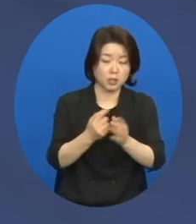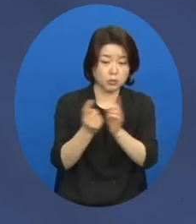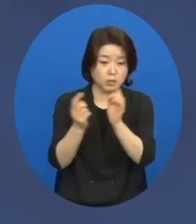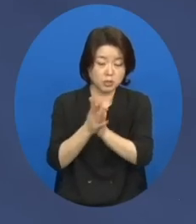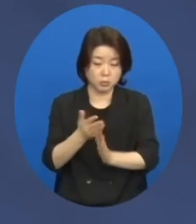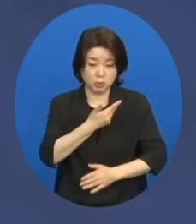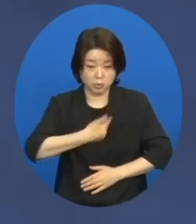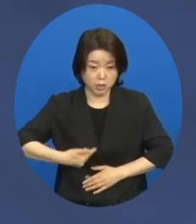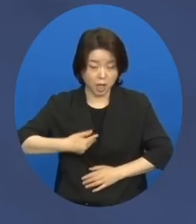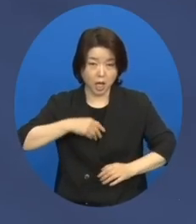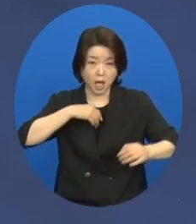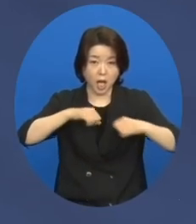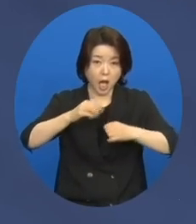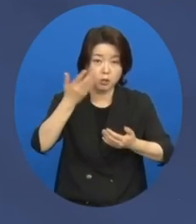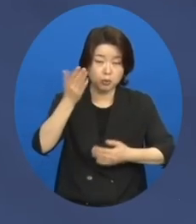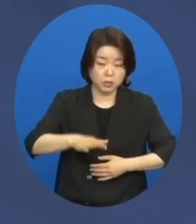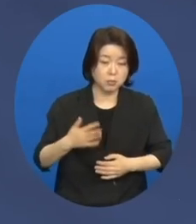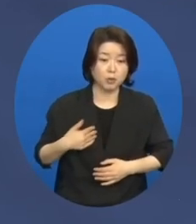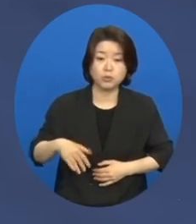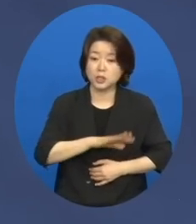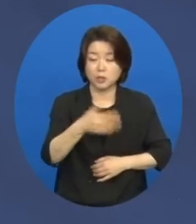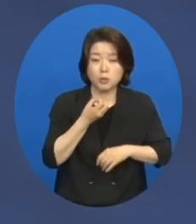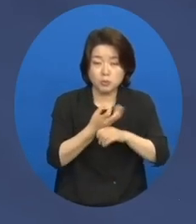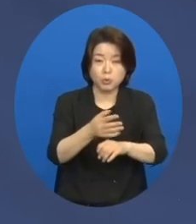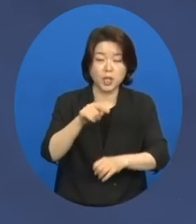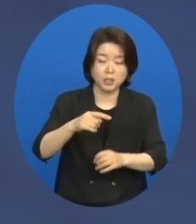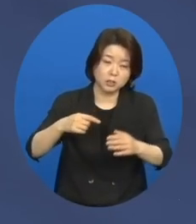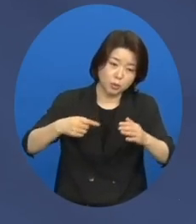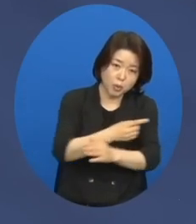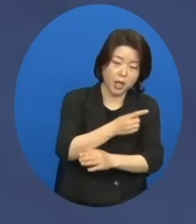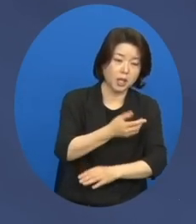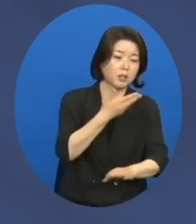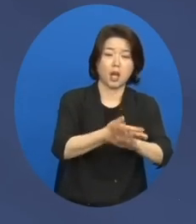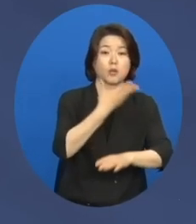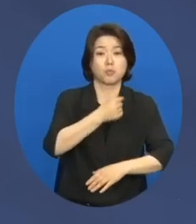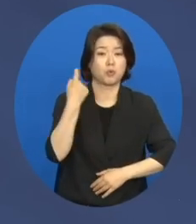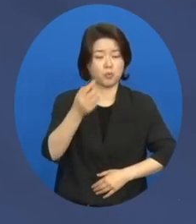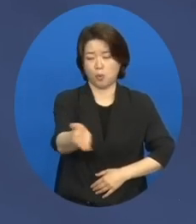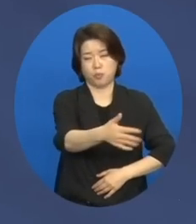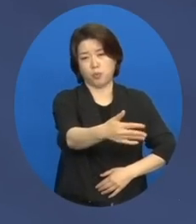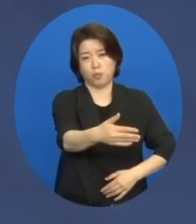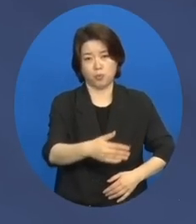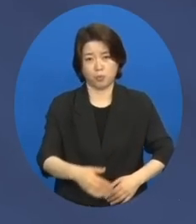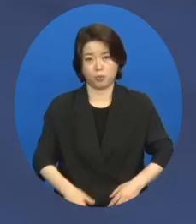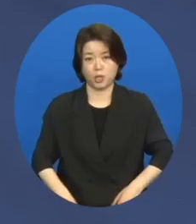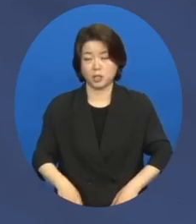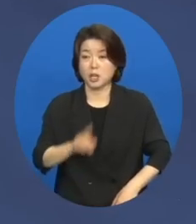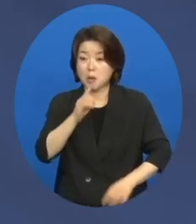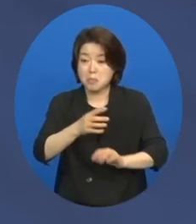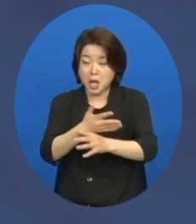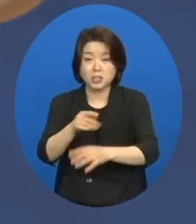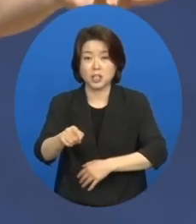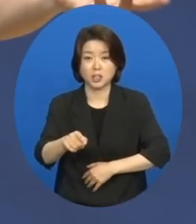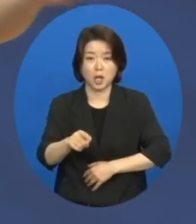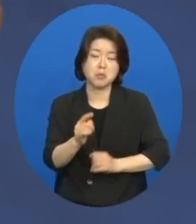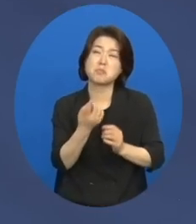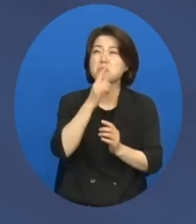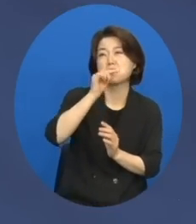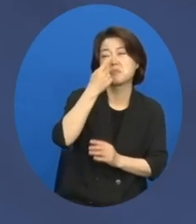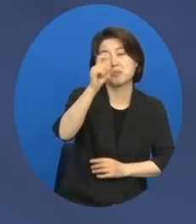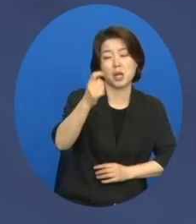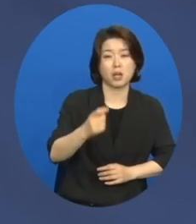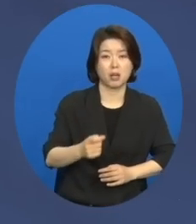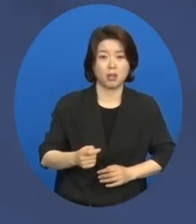사도라 할지라도, 우리가 너에게 전한 복음 외에 다른 복음은 없어. 복음은 그렇게 말장난하고 현란하게